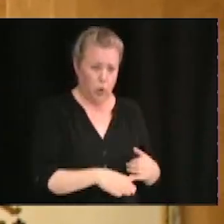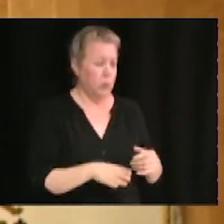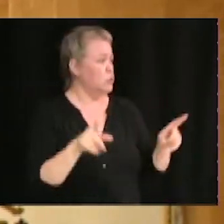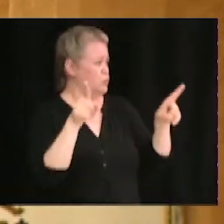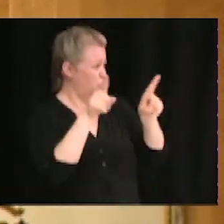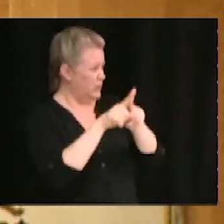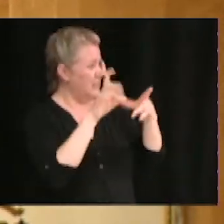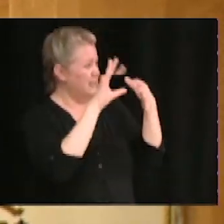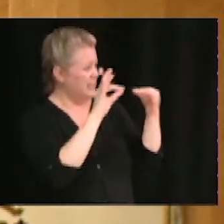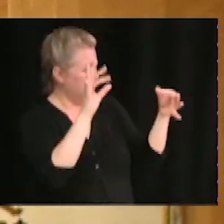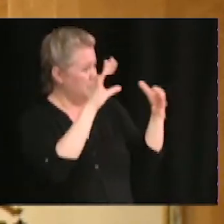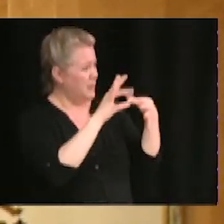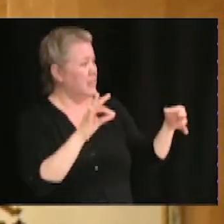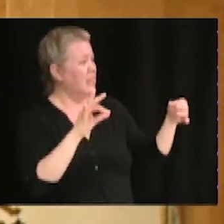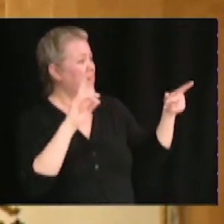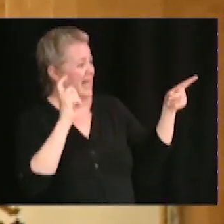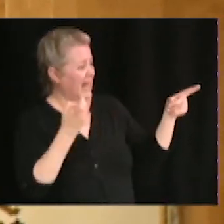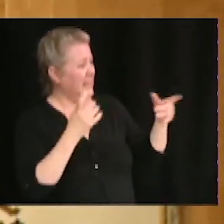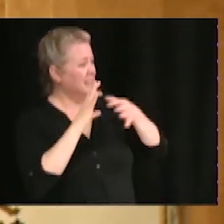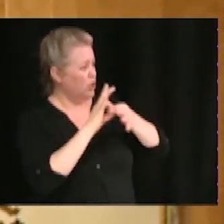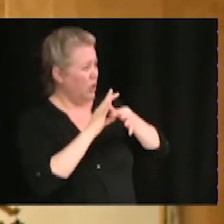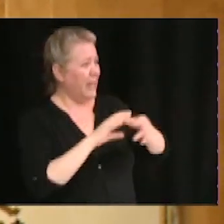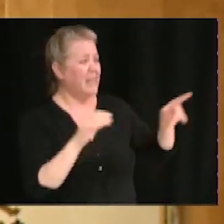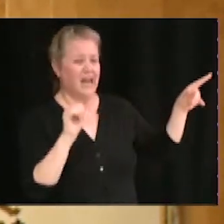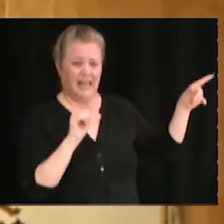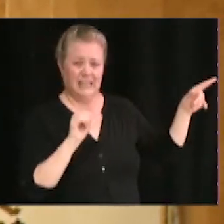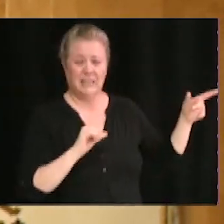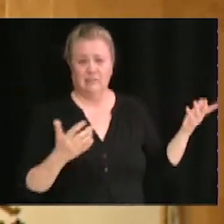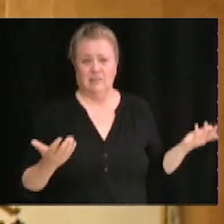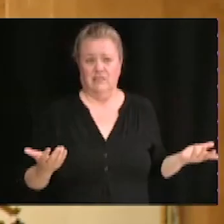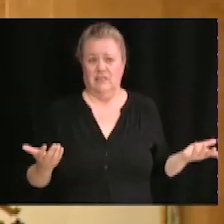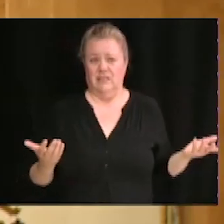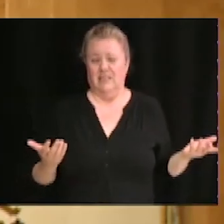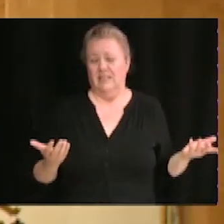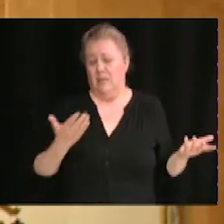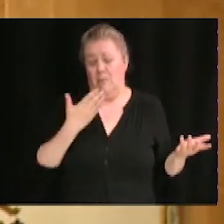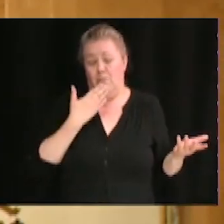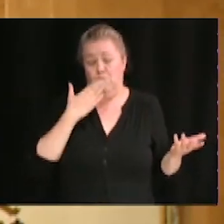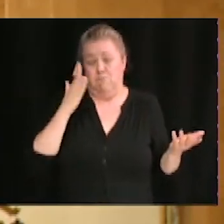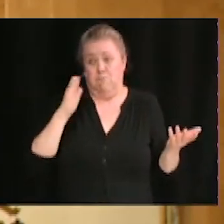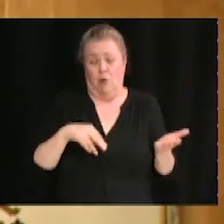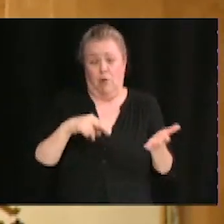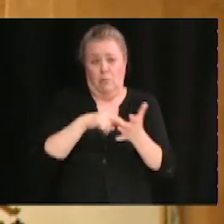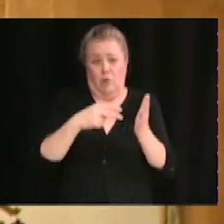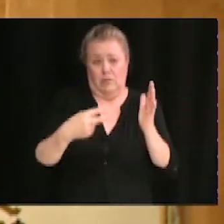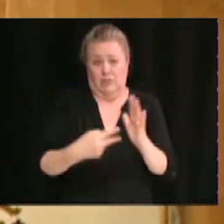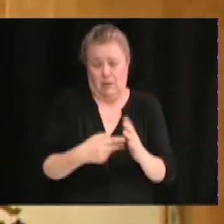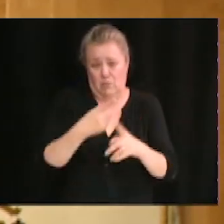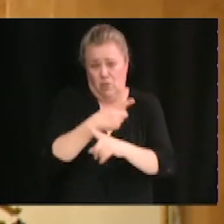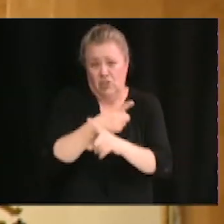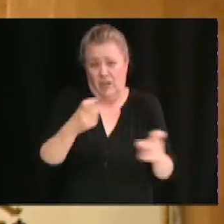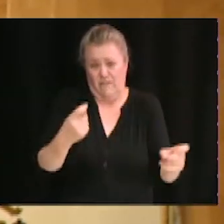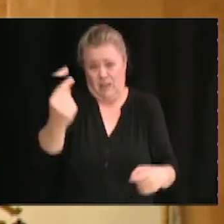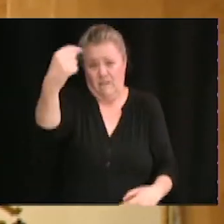à mon ex-collègue Alexandre. Alexandre », il m'a dit, ça n pas de maudit bon sens, je vous invite à venir à la maison. Si vous